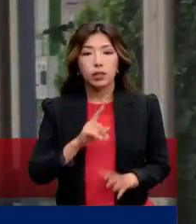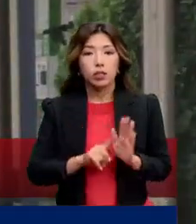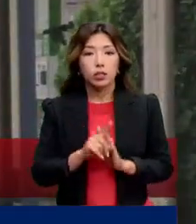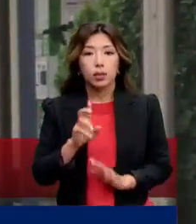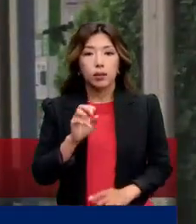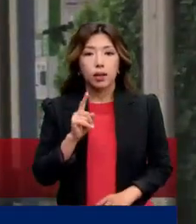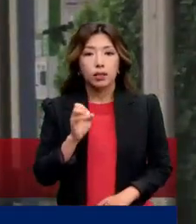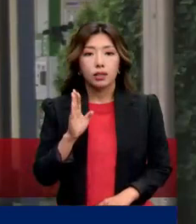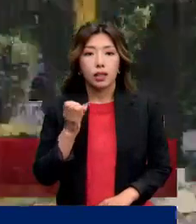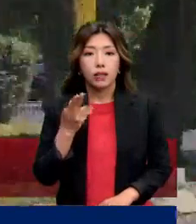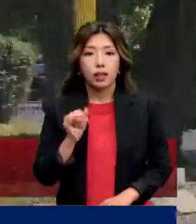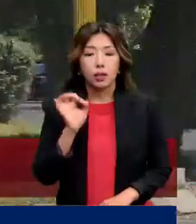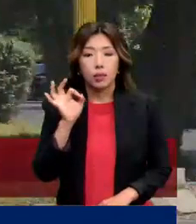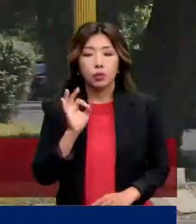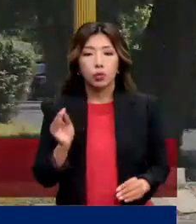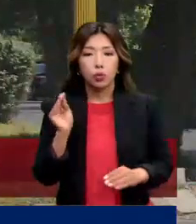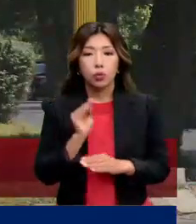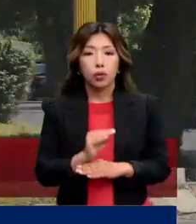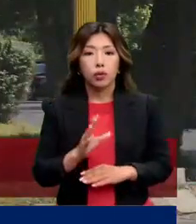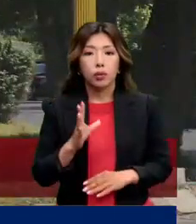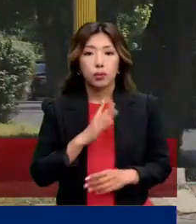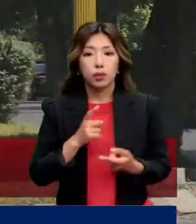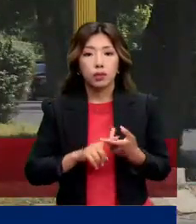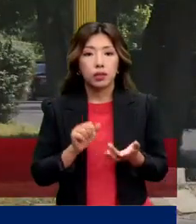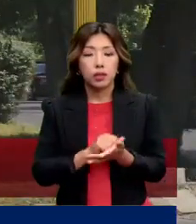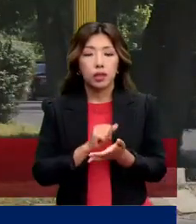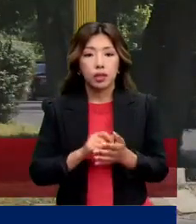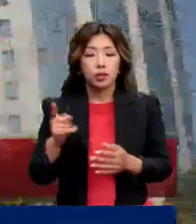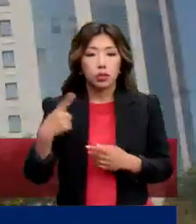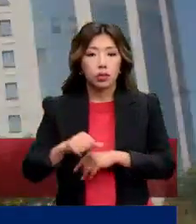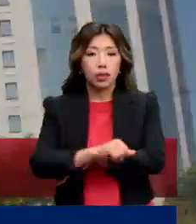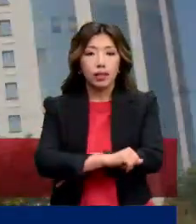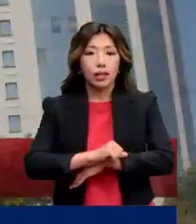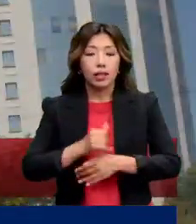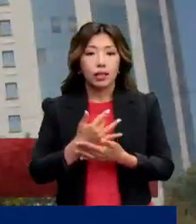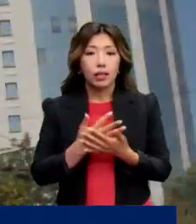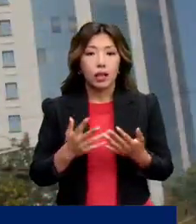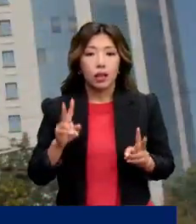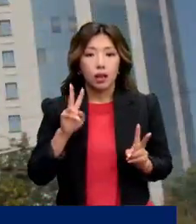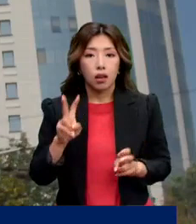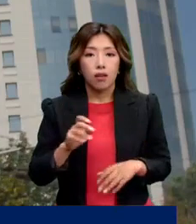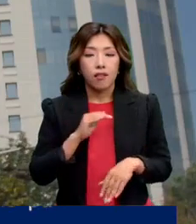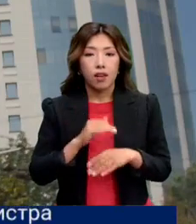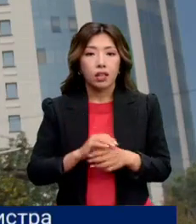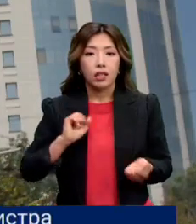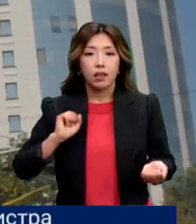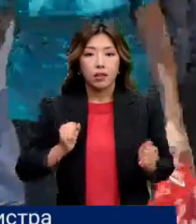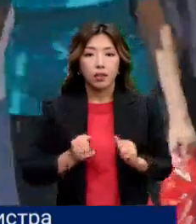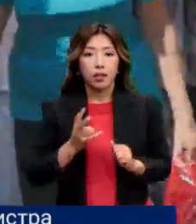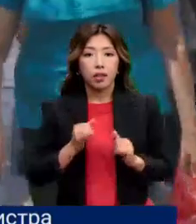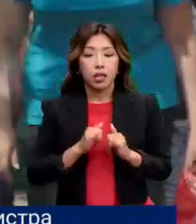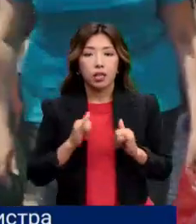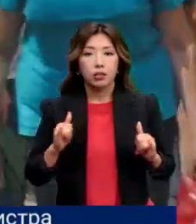ставку. А любое повышение ставок или доходности по бумагам развитых стран, как говорят экономисты, является фактором давления на